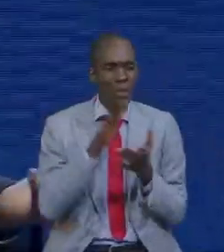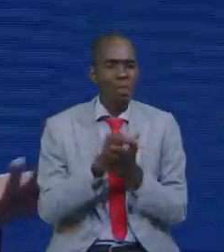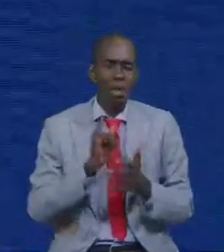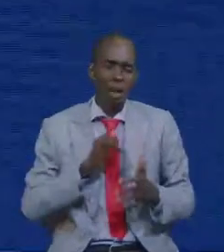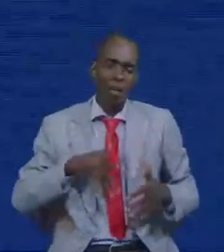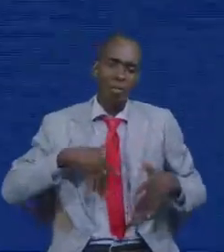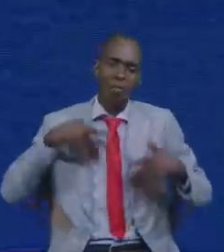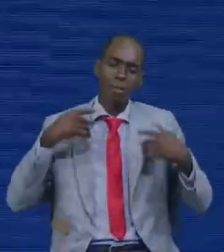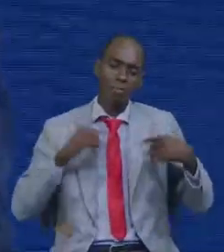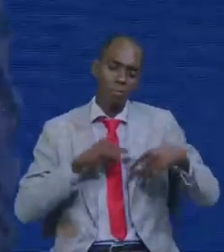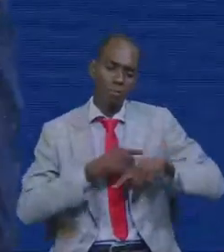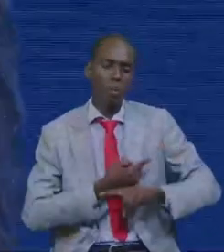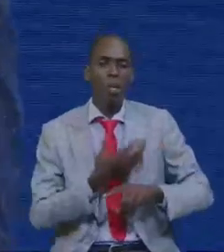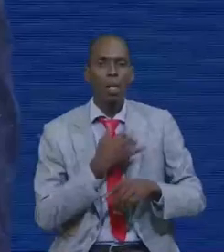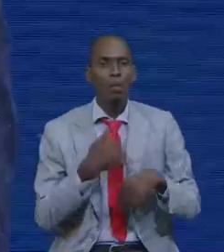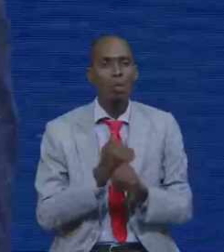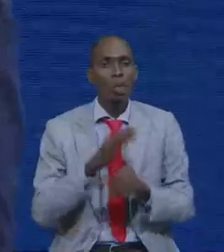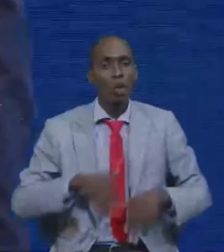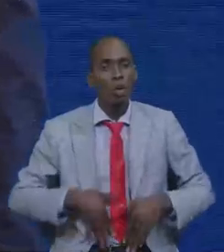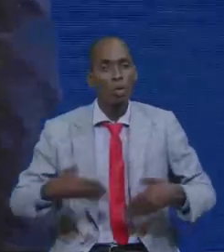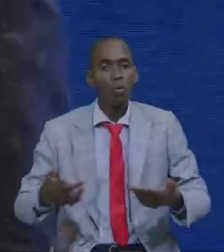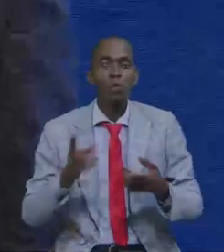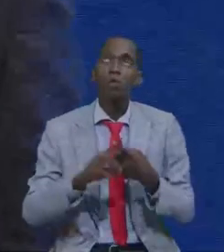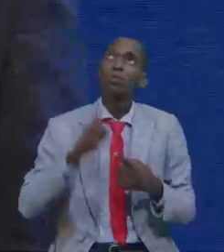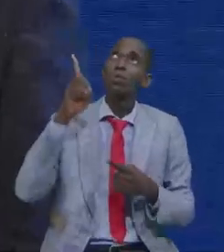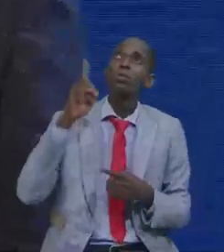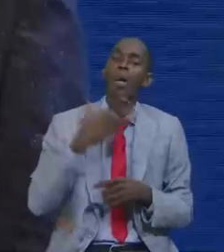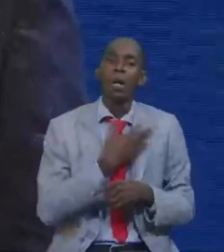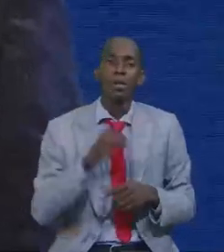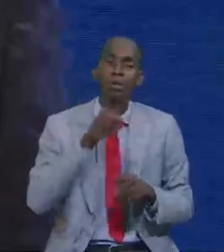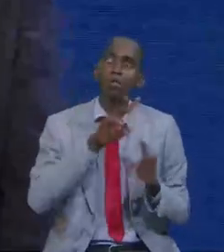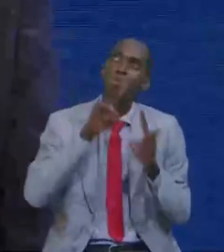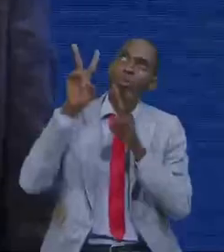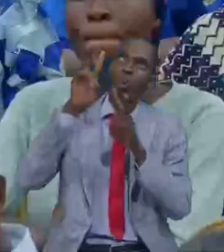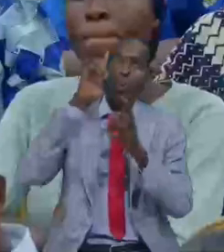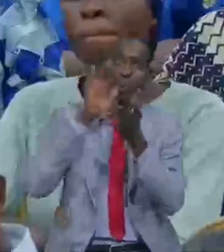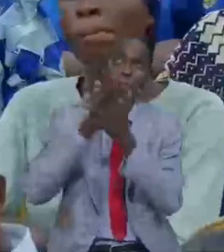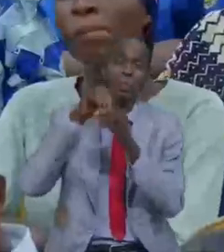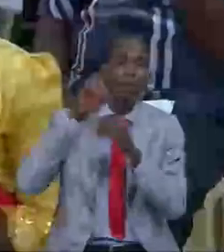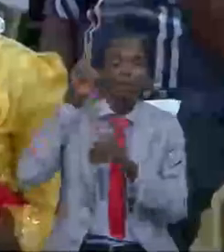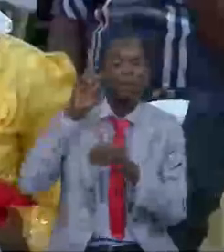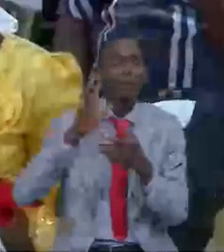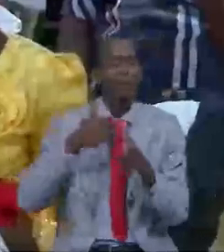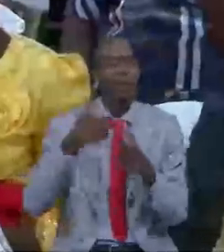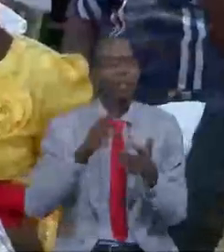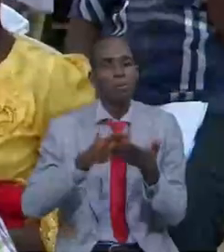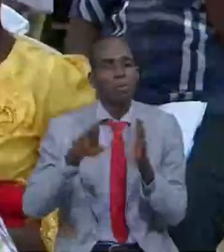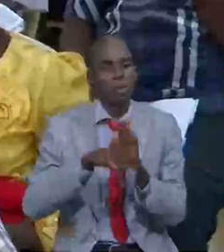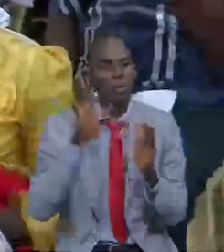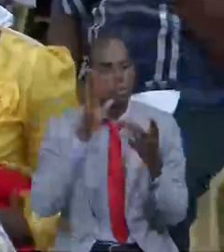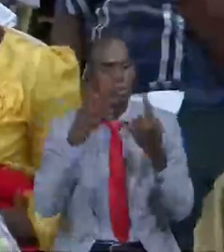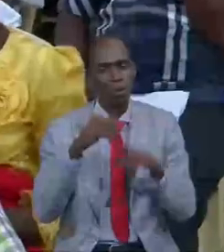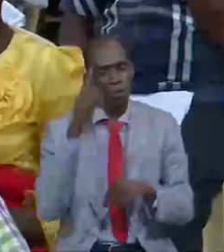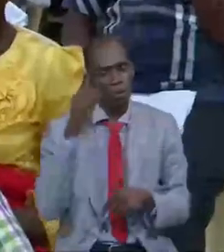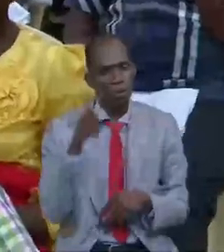Seigneur. Et tu regardes, tu portes les regards sur lui. Le pardon viendra. Est-ce que tu es prêt pour cela, pour ce